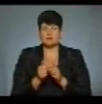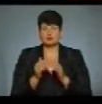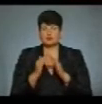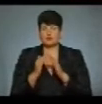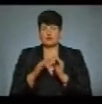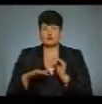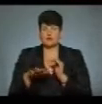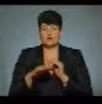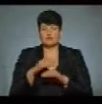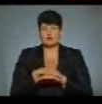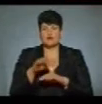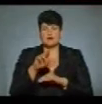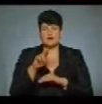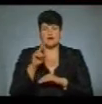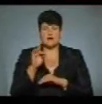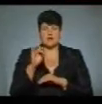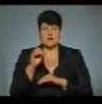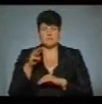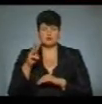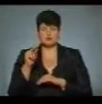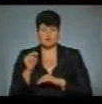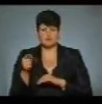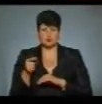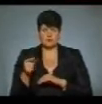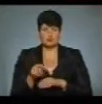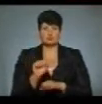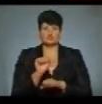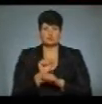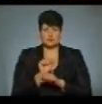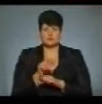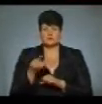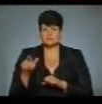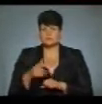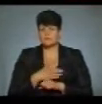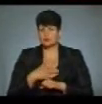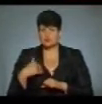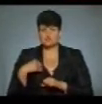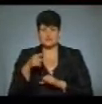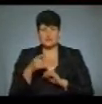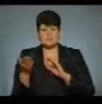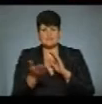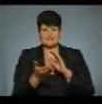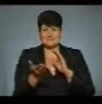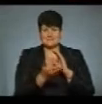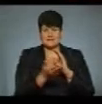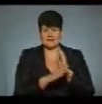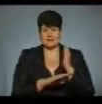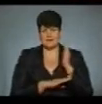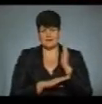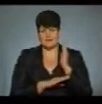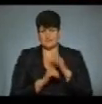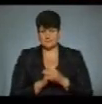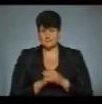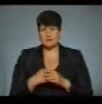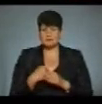на вулиці Яремчука, 25 в Тернополі призупинили. Мешканці не хочуть, щоб там зрізали дерева. Ми зараз добиваємося того,